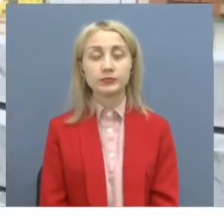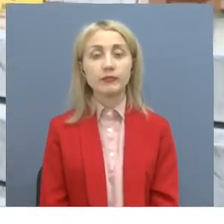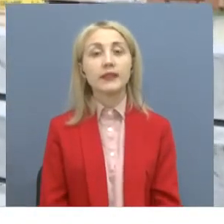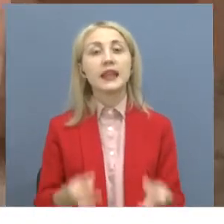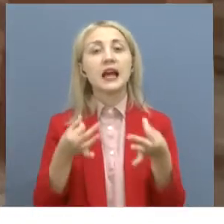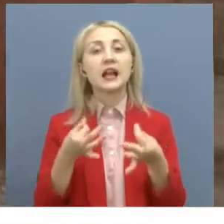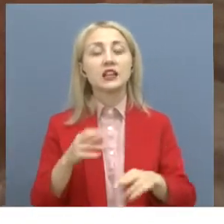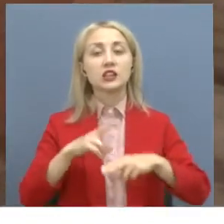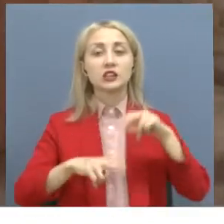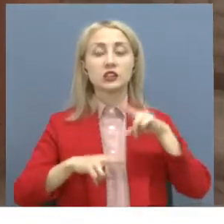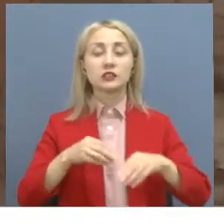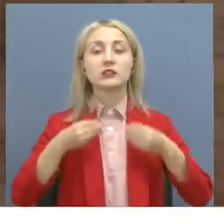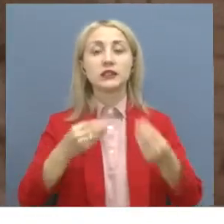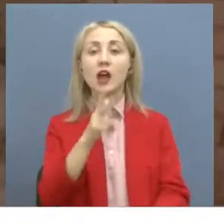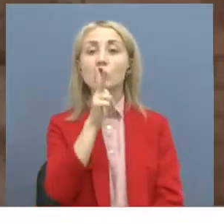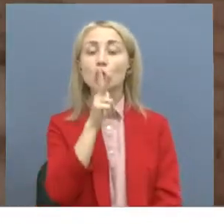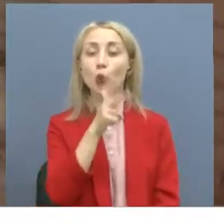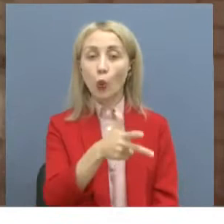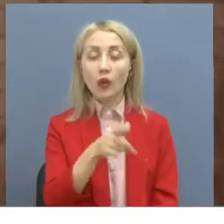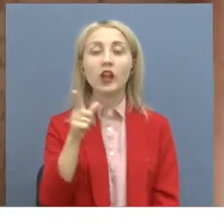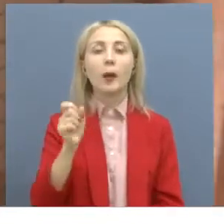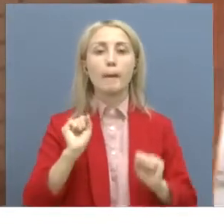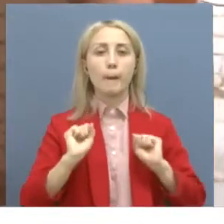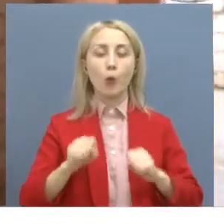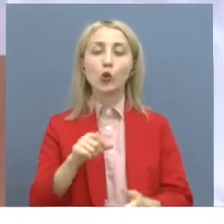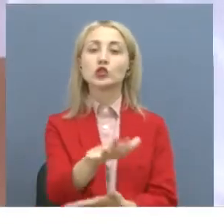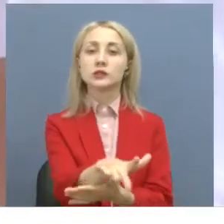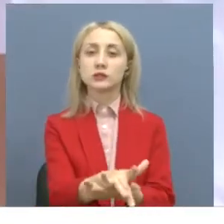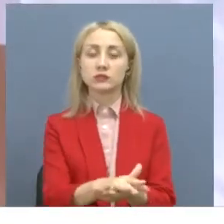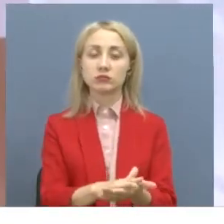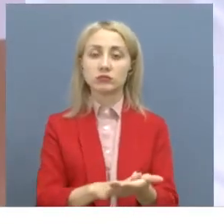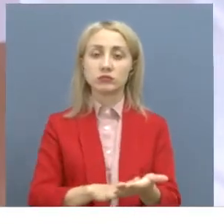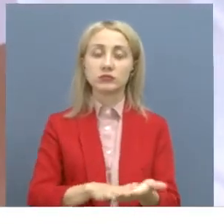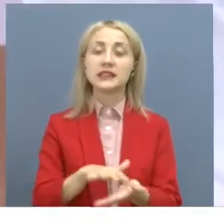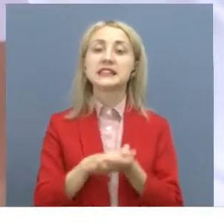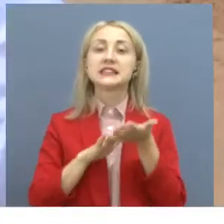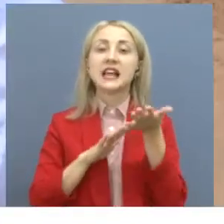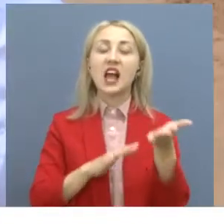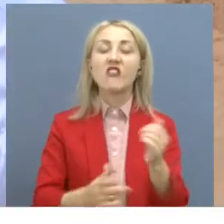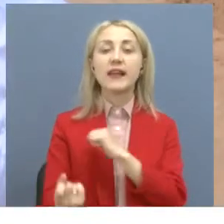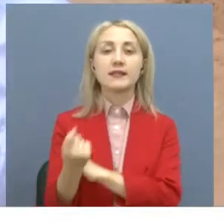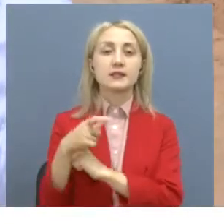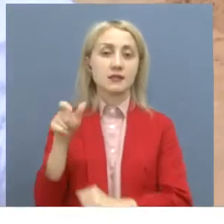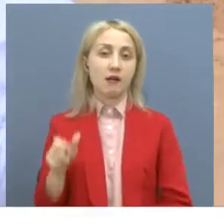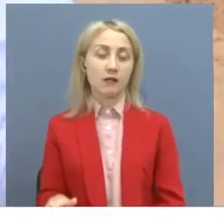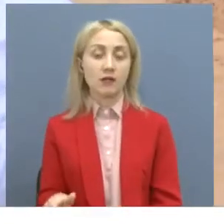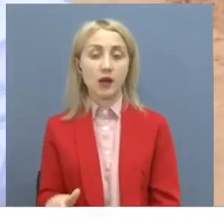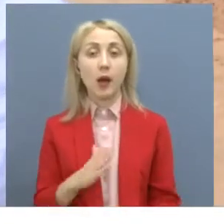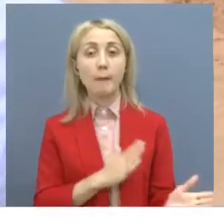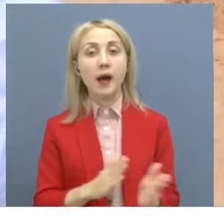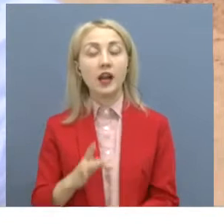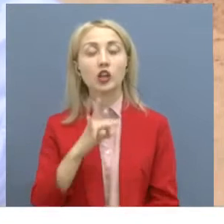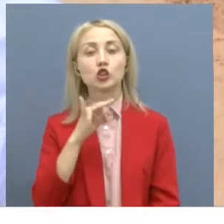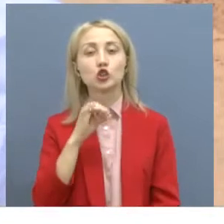талаптарды орындап, нысандарды бекітілген кесте бойынша тапсыруға тырысатындықтарын айтады. Были, конечно, трудности. Карантин